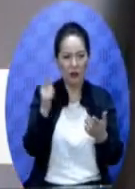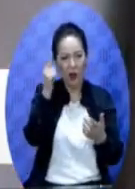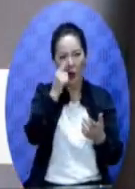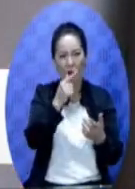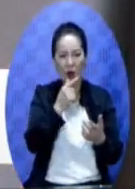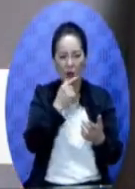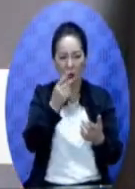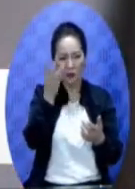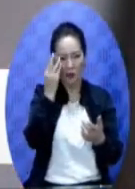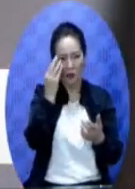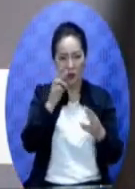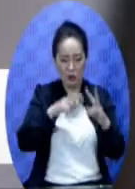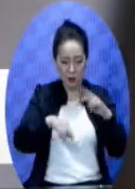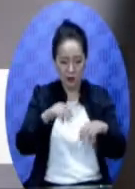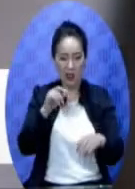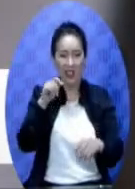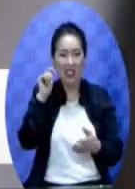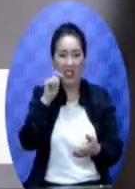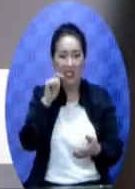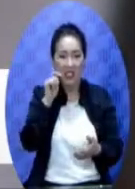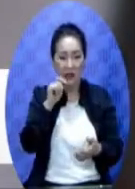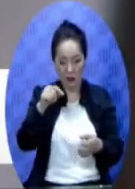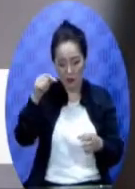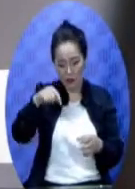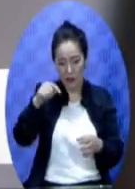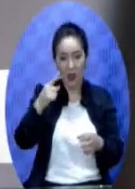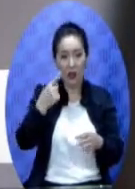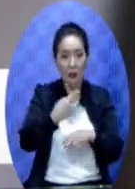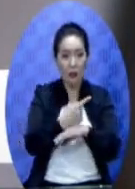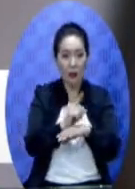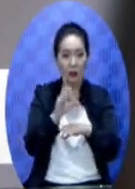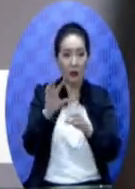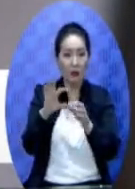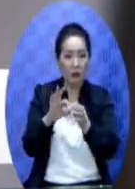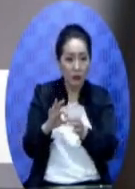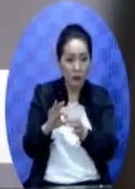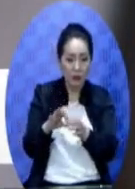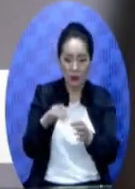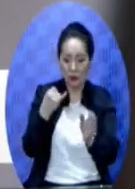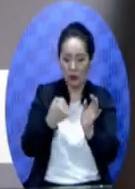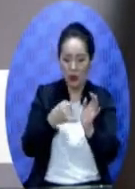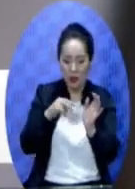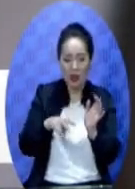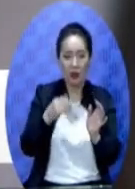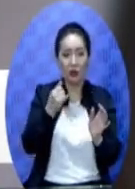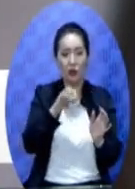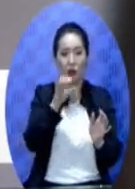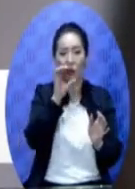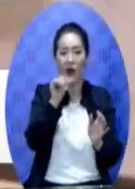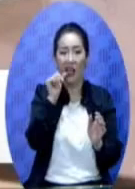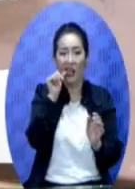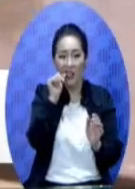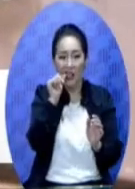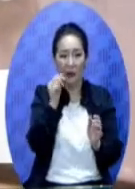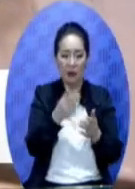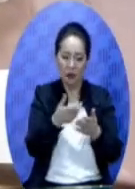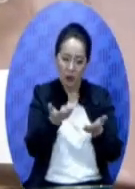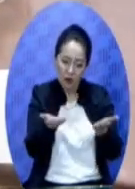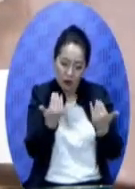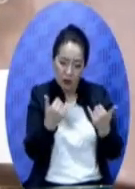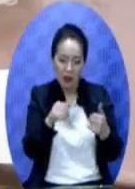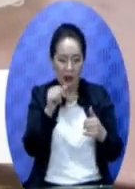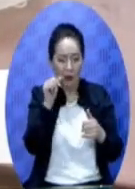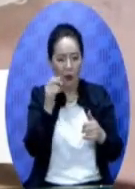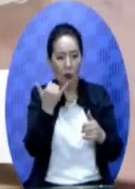гэж судлаачид үздэг. Жишээ нь шүдэ угааж байхдаа цоргоо 1 минут хаахад ойролцоогоор 6 литр ус хэмнэнэ. Энэ мэт энгийн мөртлөө хэмнэлттэй